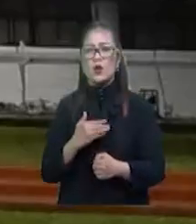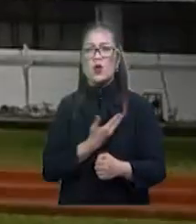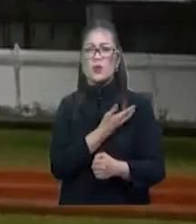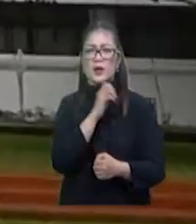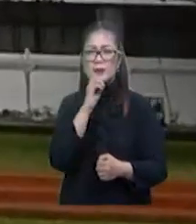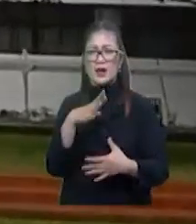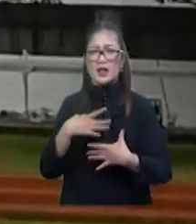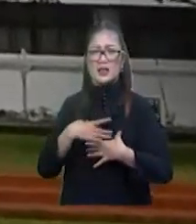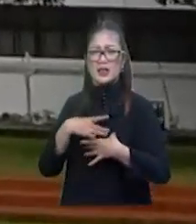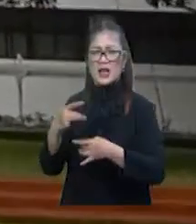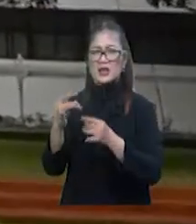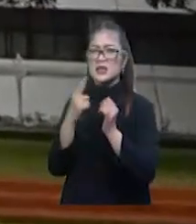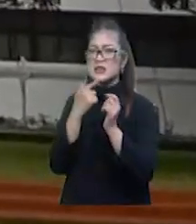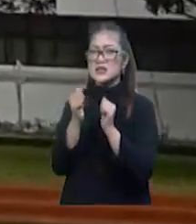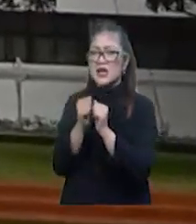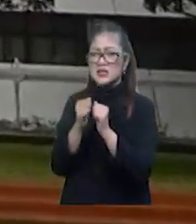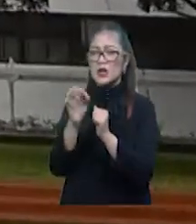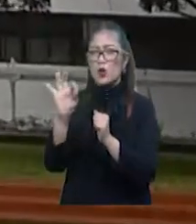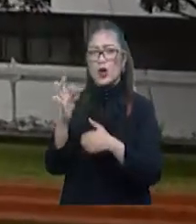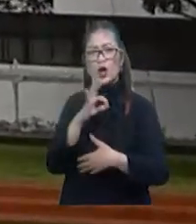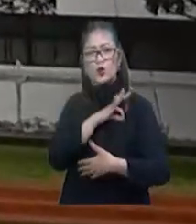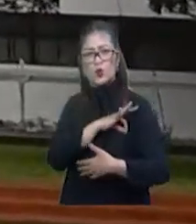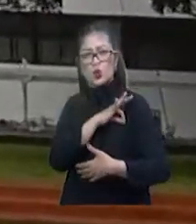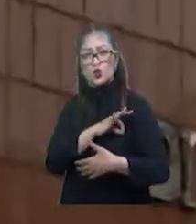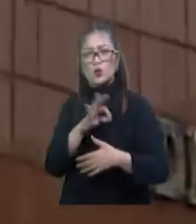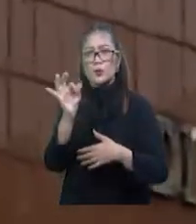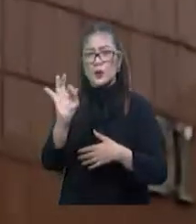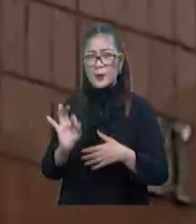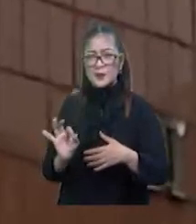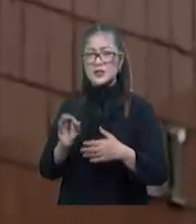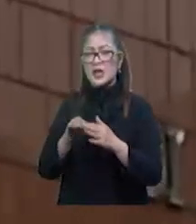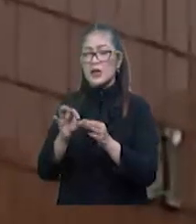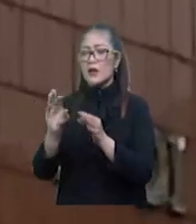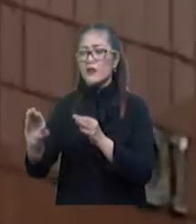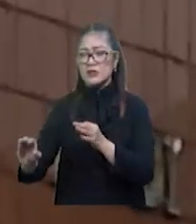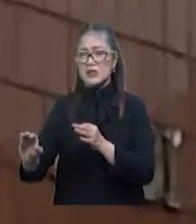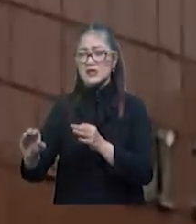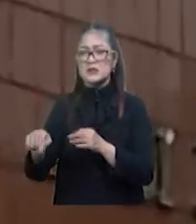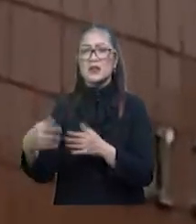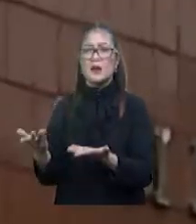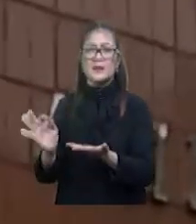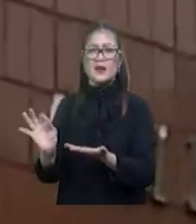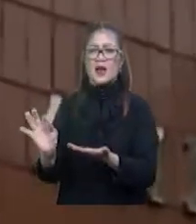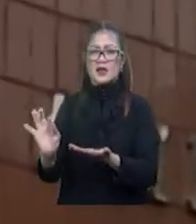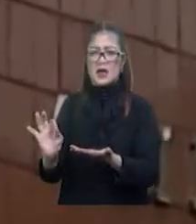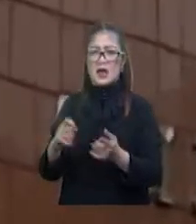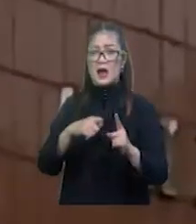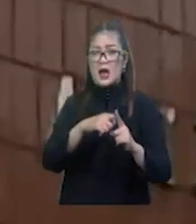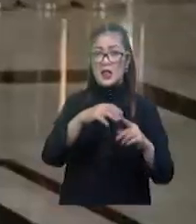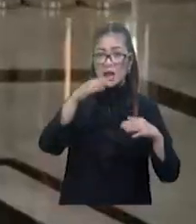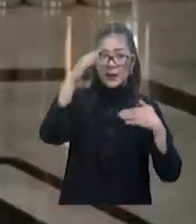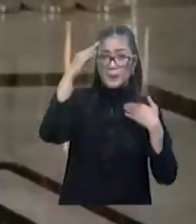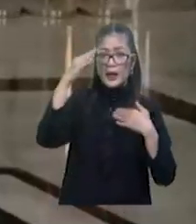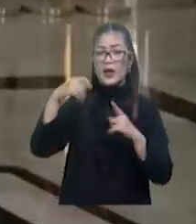lantaran janji manis untuk mendapat upah tanpa harus mengeluarkan modal. Hanya dengan KTP dan KK, mereka kini